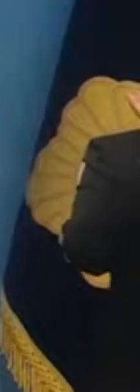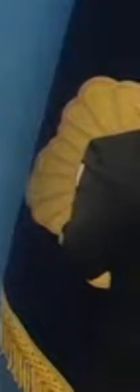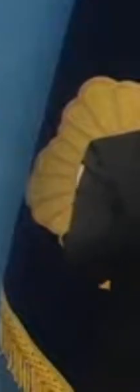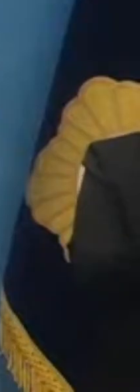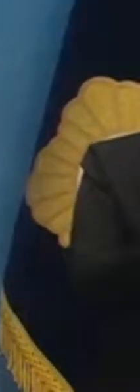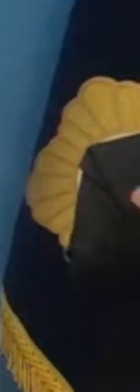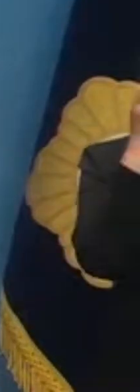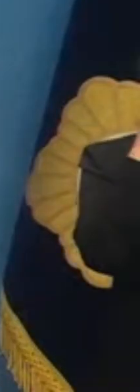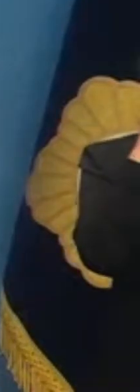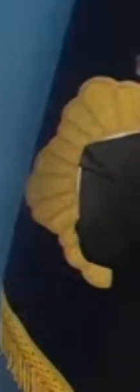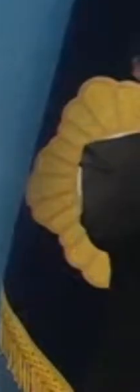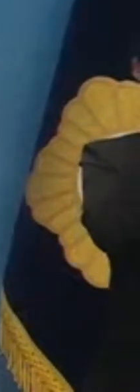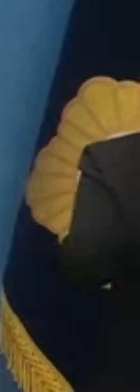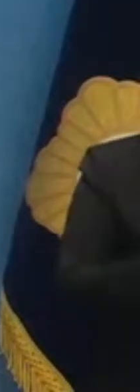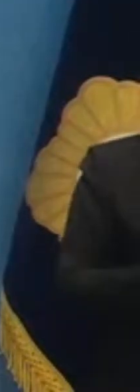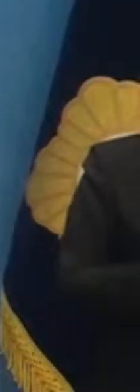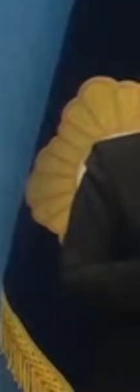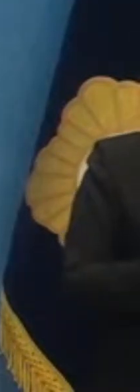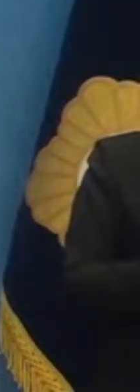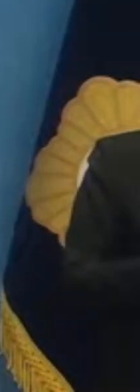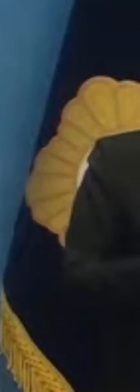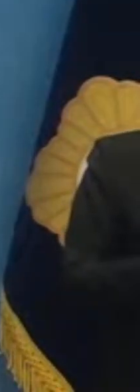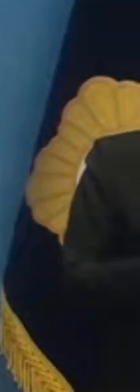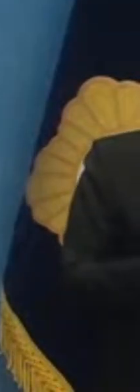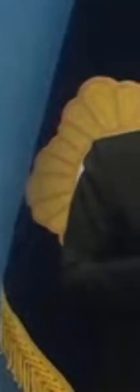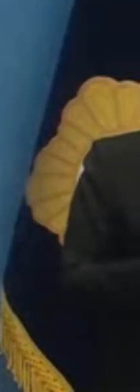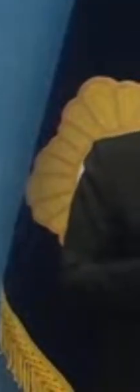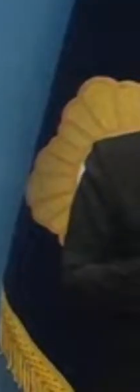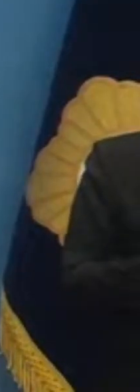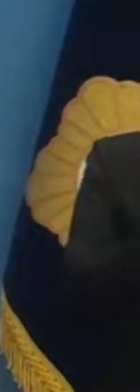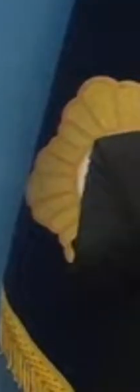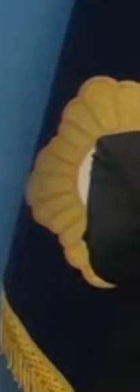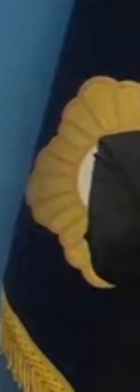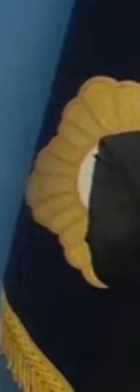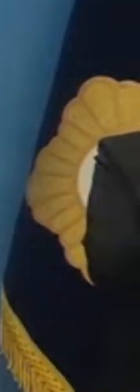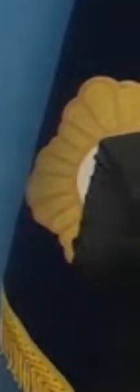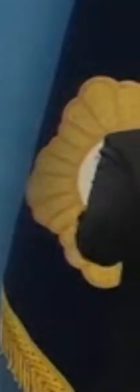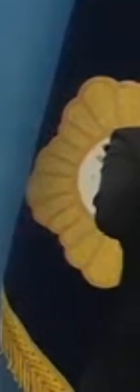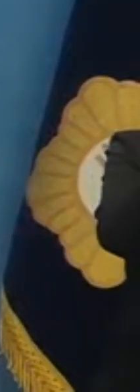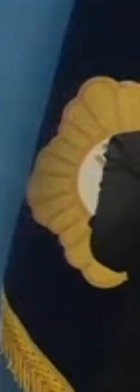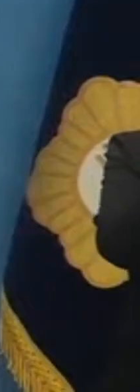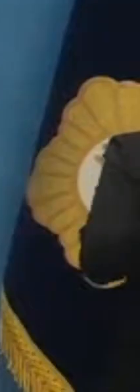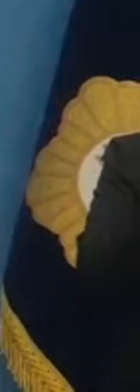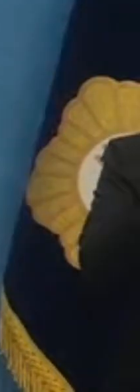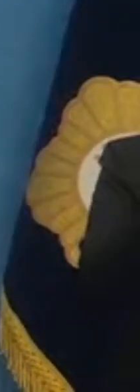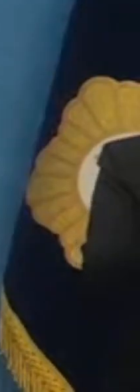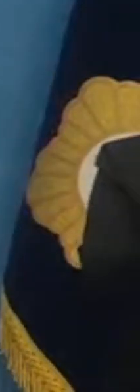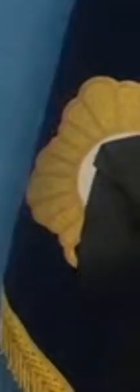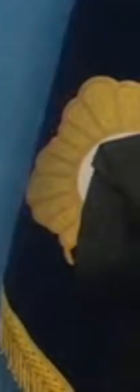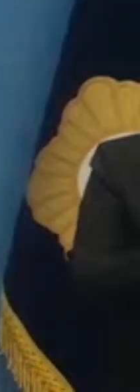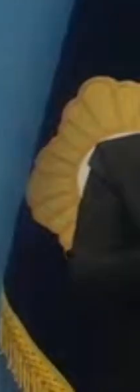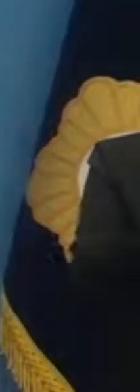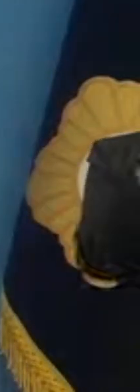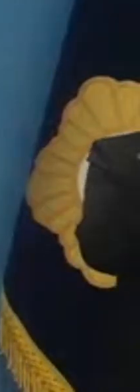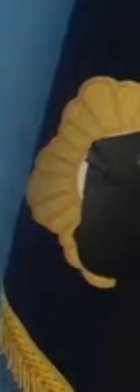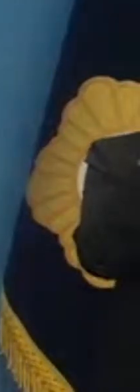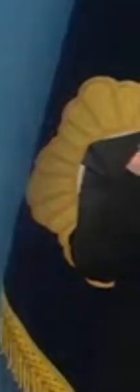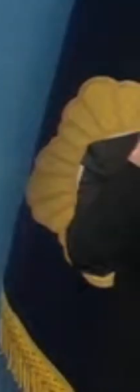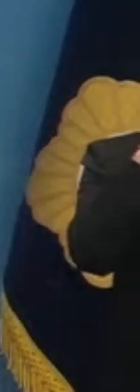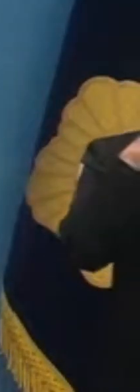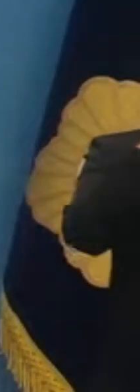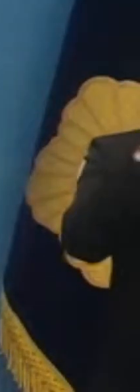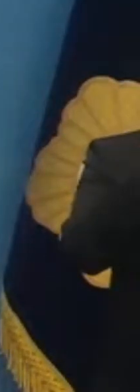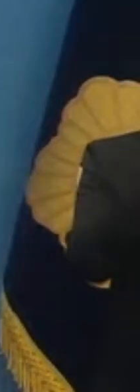거주, 16일에는 파주 산업단지 근무, 김 후보가 게시한 글에는 평택 카페 운영자로 각각 소개되어